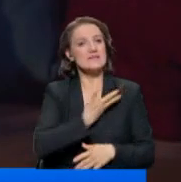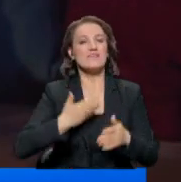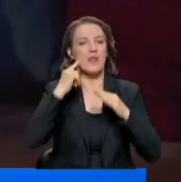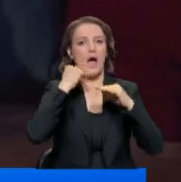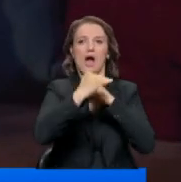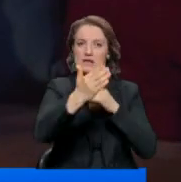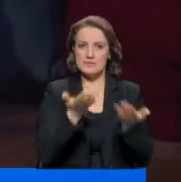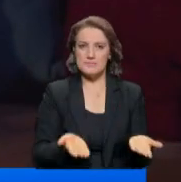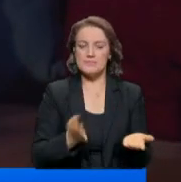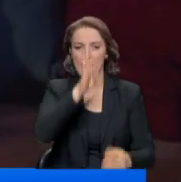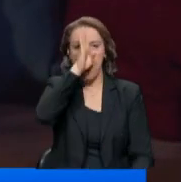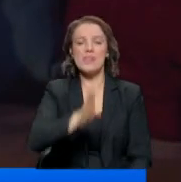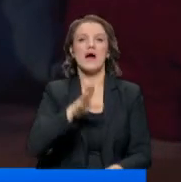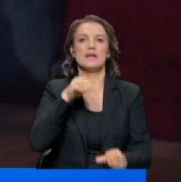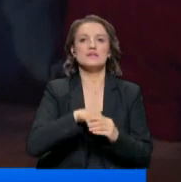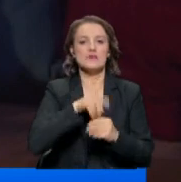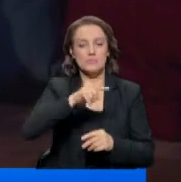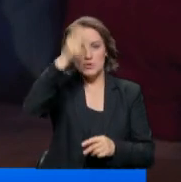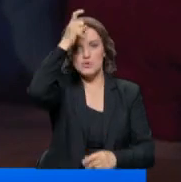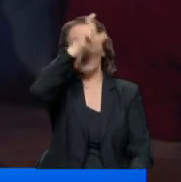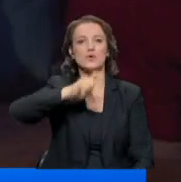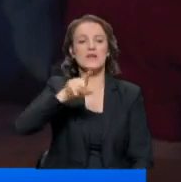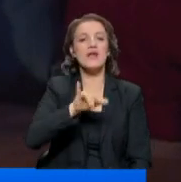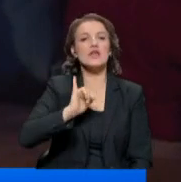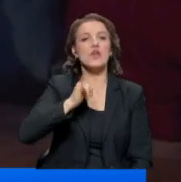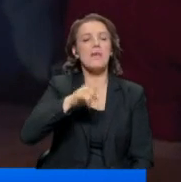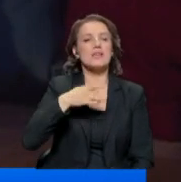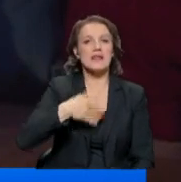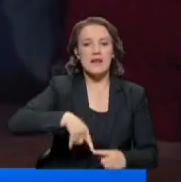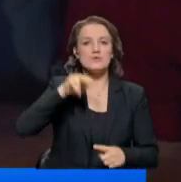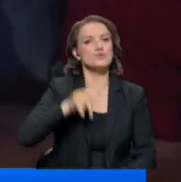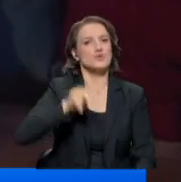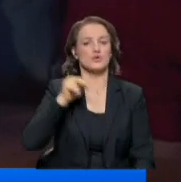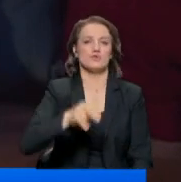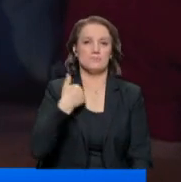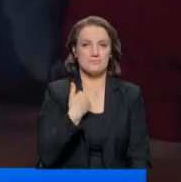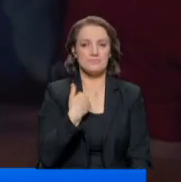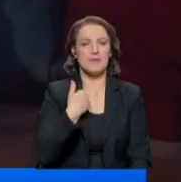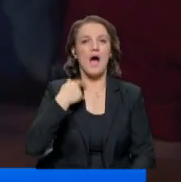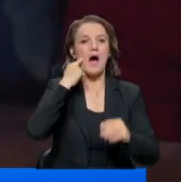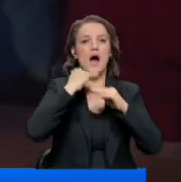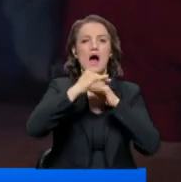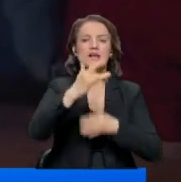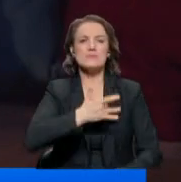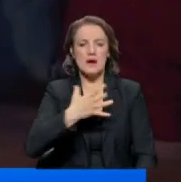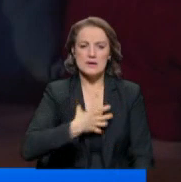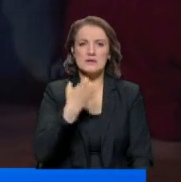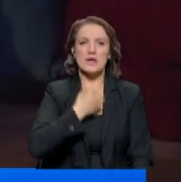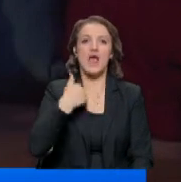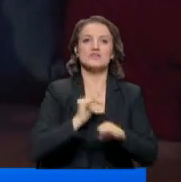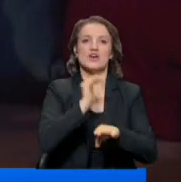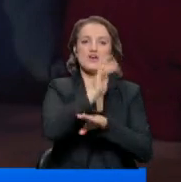halkım, adalet için bu ülkede kilometrelerce yol yürüdüm. Halkımın acısını yaşamak